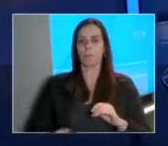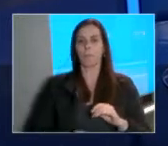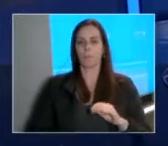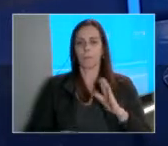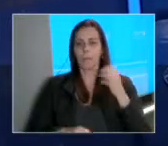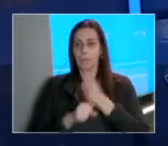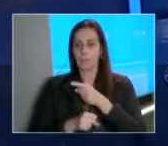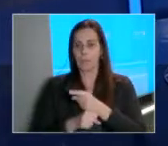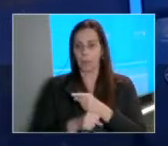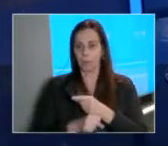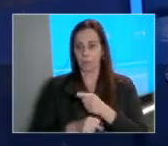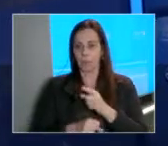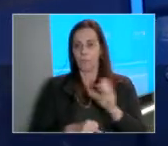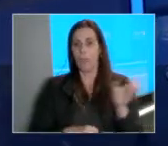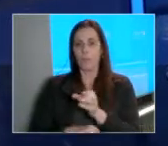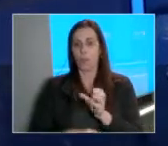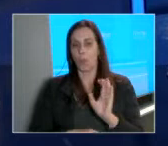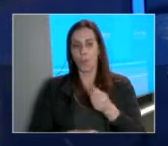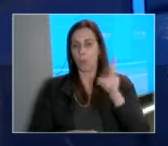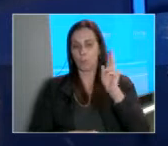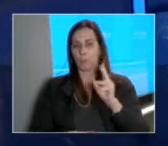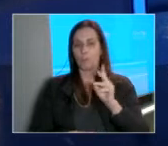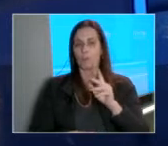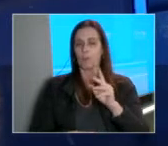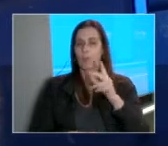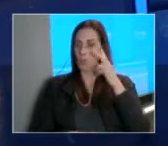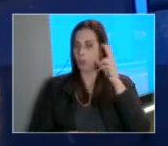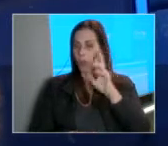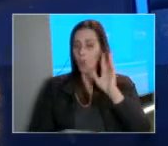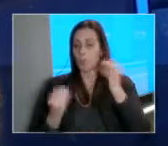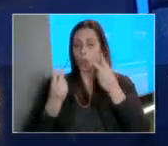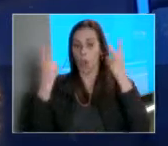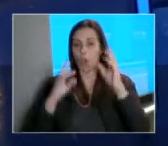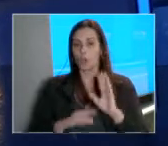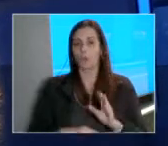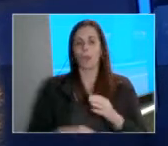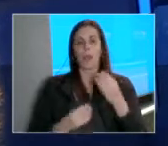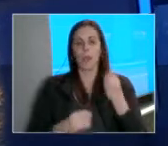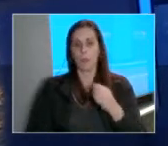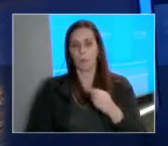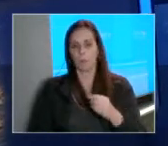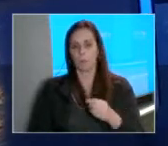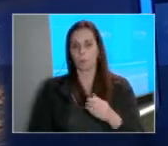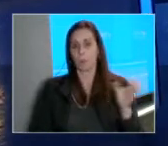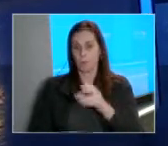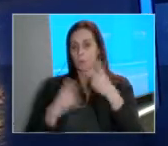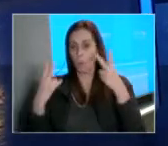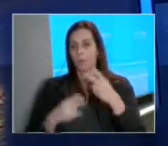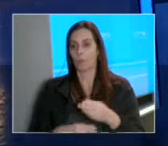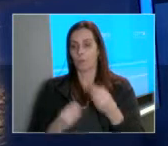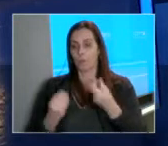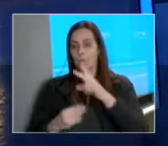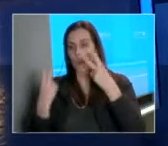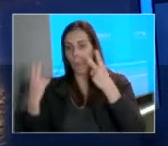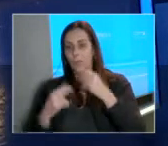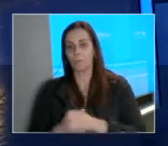היא עשתה את זה בעיקר במינויים, לא יותר מזה. אני רוצה רגע, בוא נחזור רגע לילד שקד. לא בשום דבר מהותי. בוא נחזור רגע לילד. מהותי? יש דברים פלף יותר מהותי.